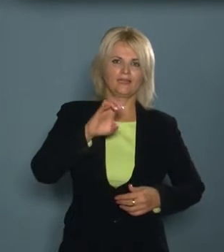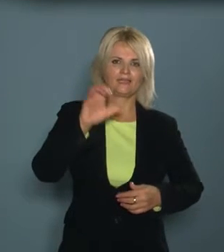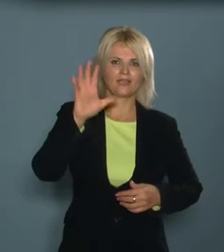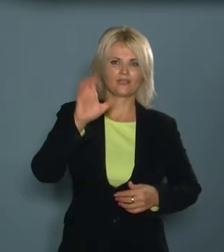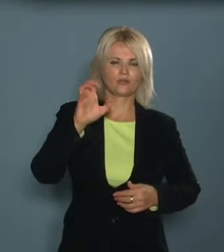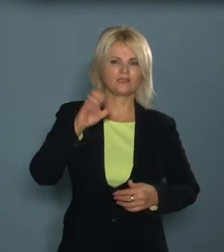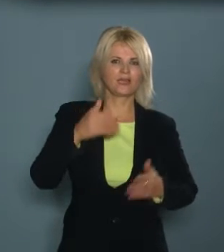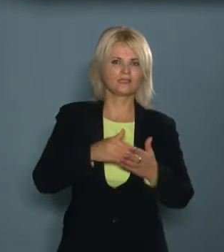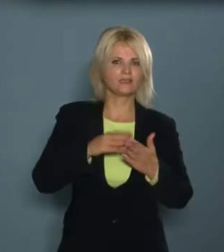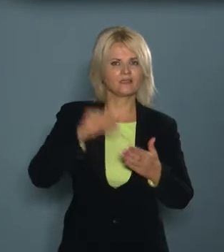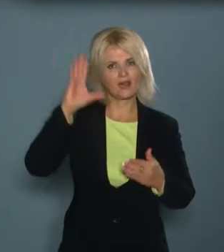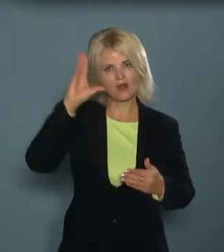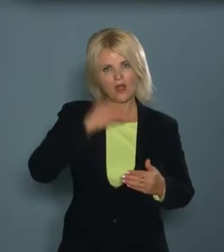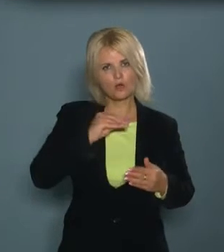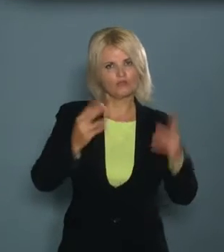ezer lakost lát el